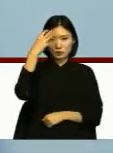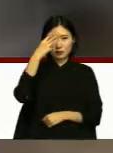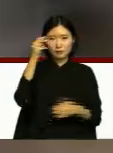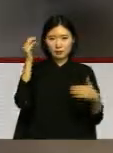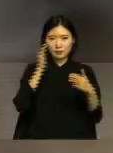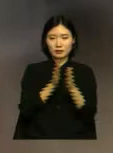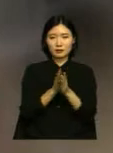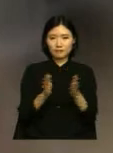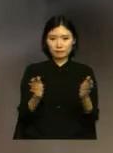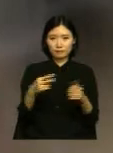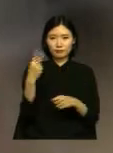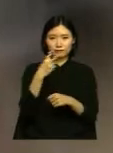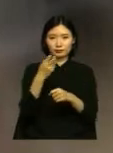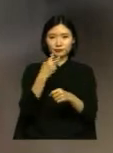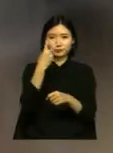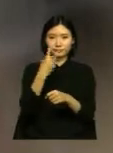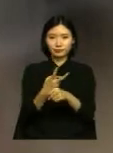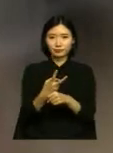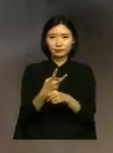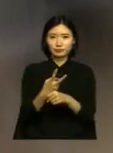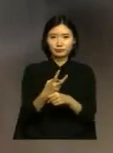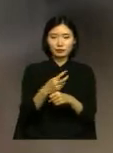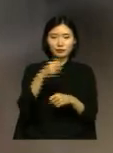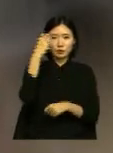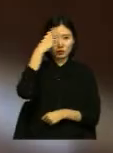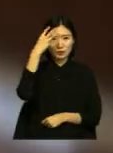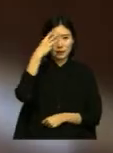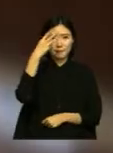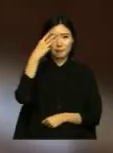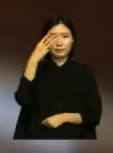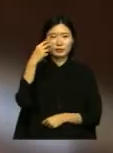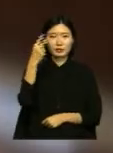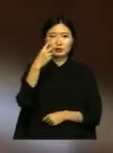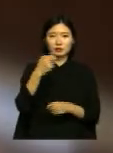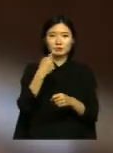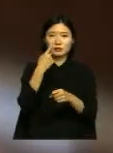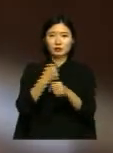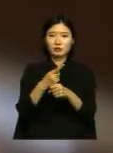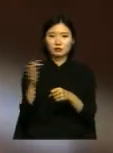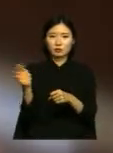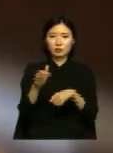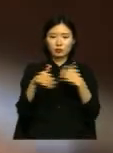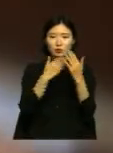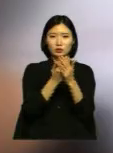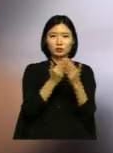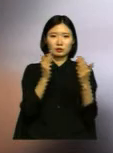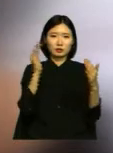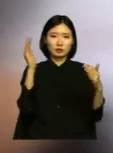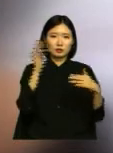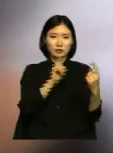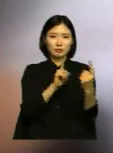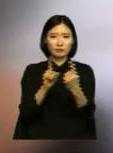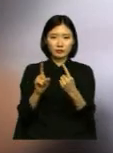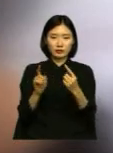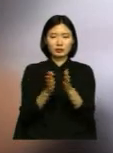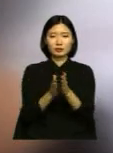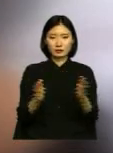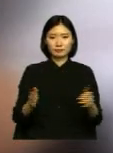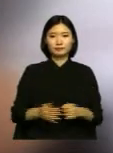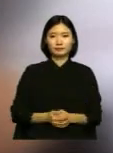들을 시작으로 2020년엔 고위 고 3학년생 2011년부터 전 학년을 대상으로 전면 시행됩니다